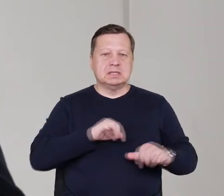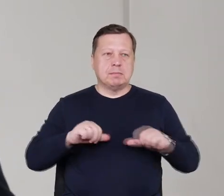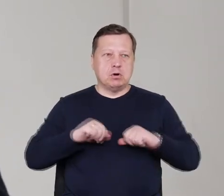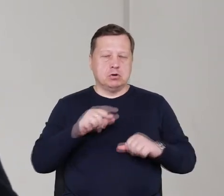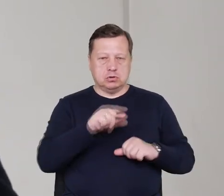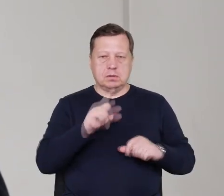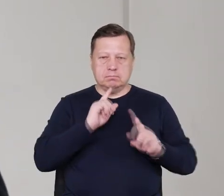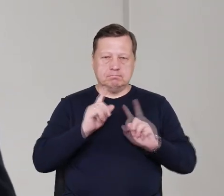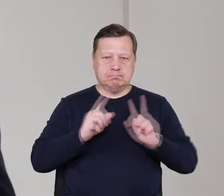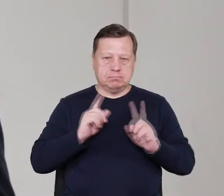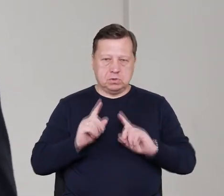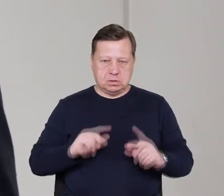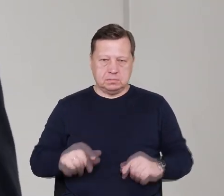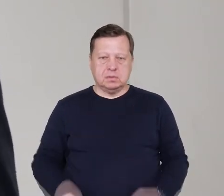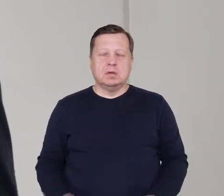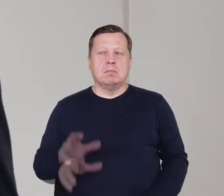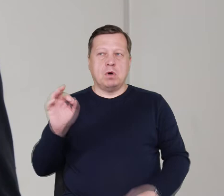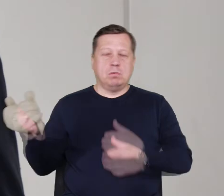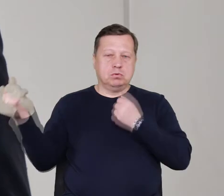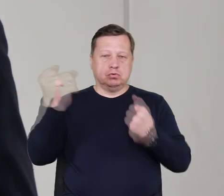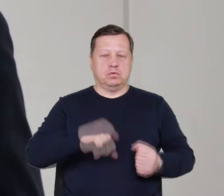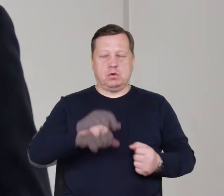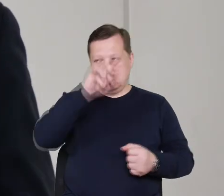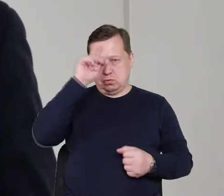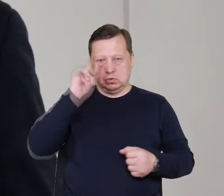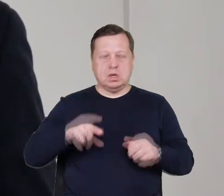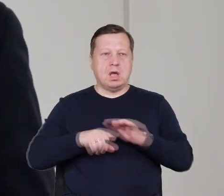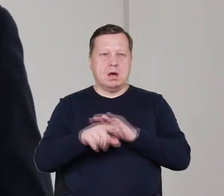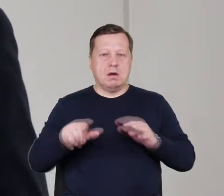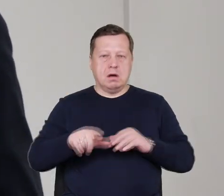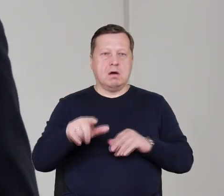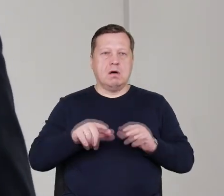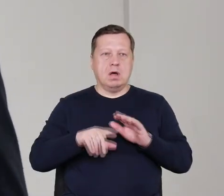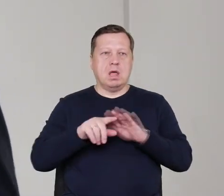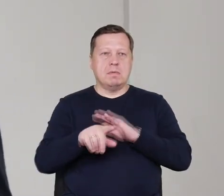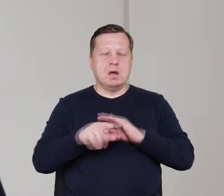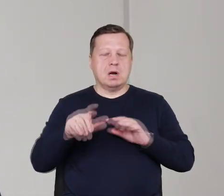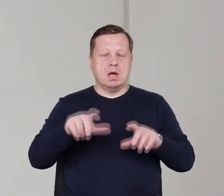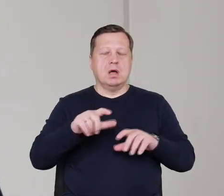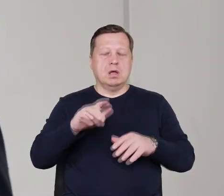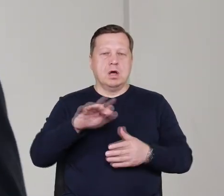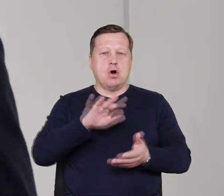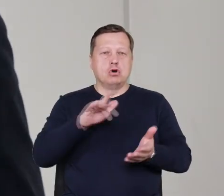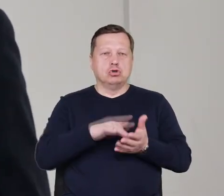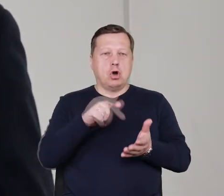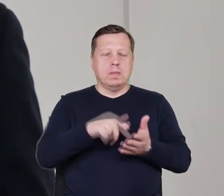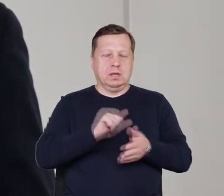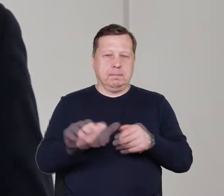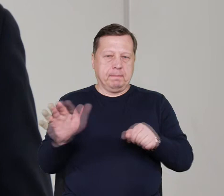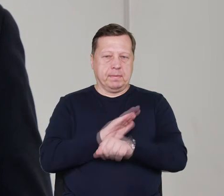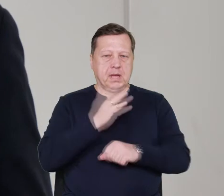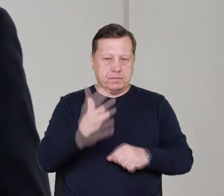Afganistanu i będzie musiał gdzieś ulokować ośrodki dla uchodźców są przepełnione w Polsce bo nie są